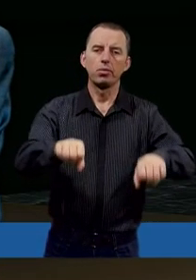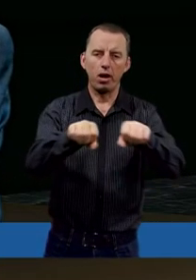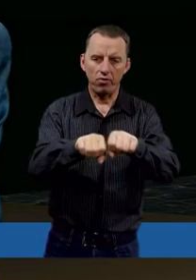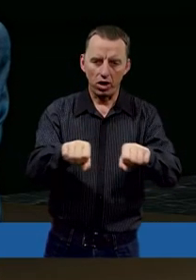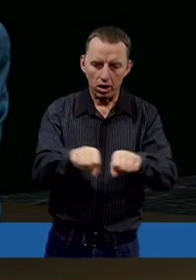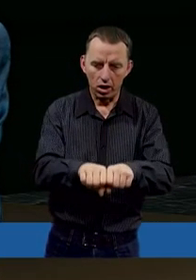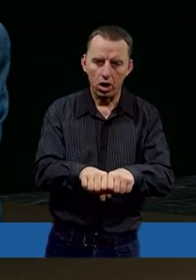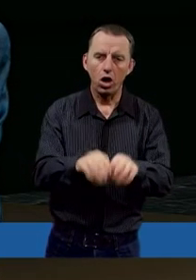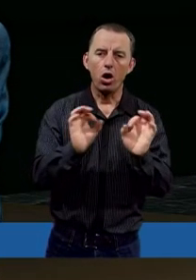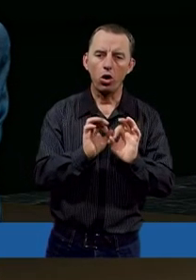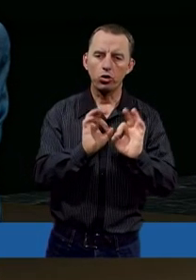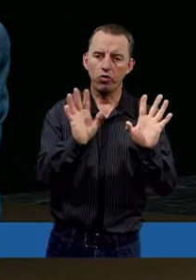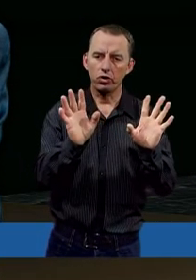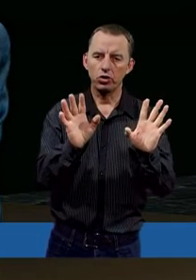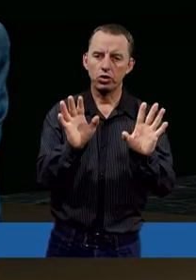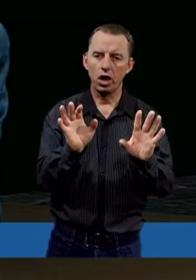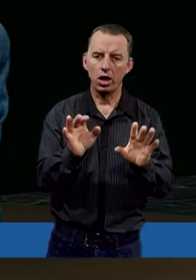sprawiedliwym. Oczywiście